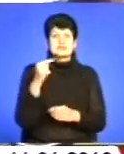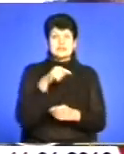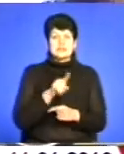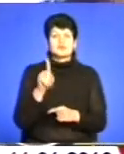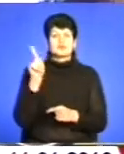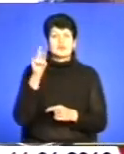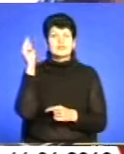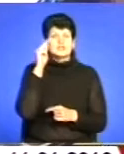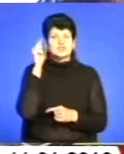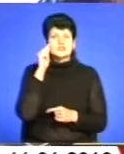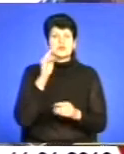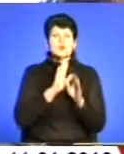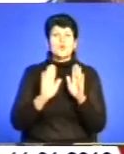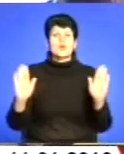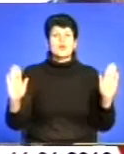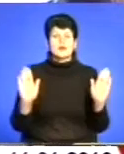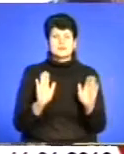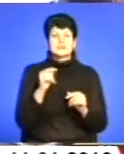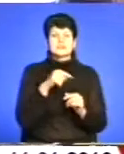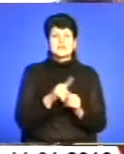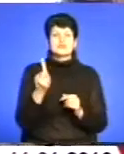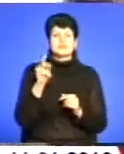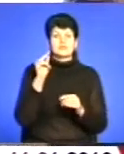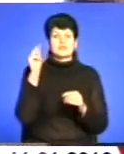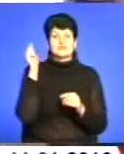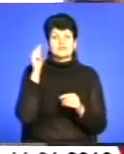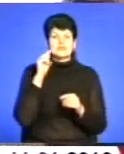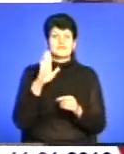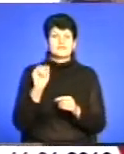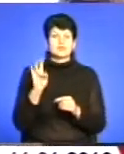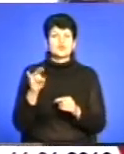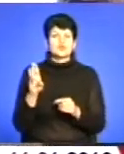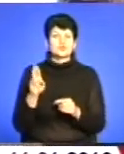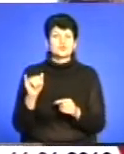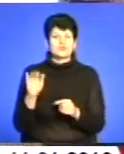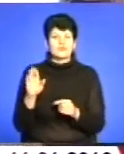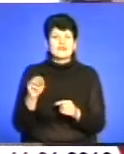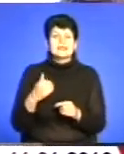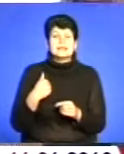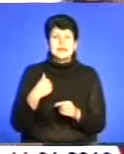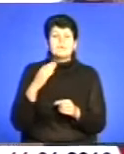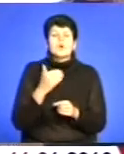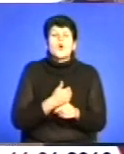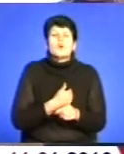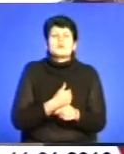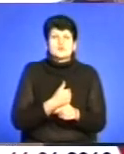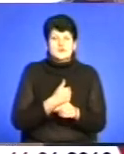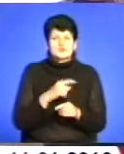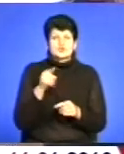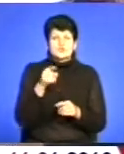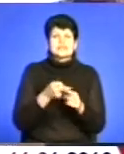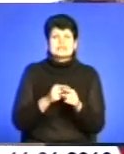навчилися колядувати, за те, що ви навчилися віншувати. І я хотів би, щоб ви це